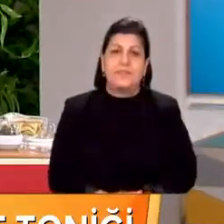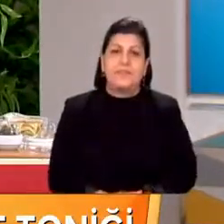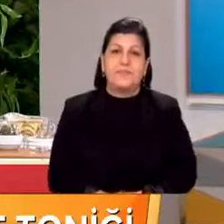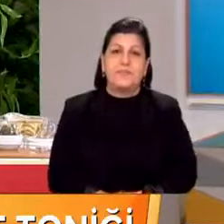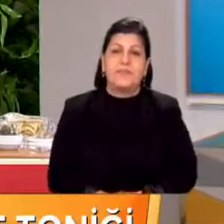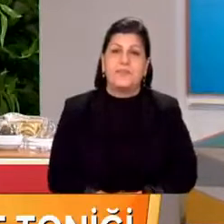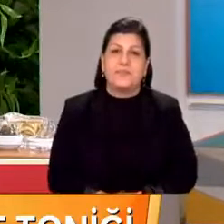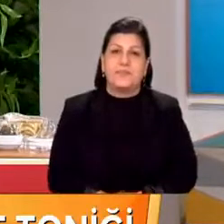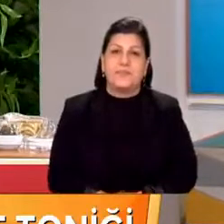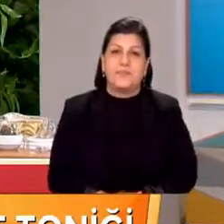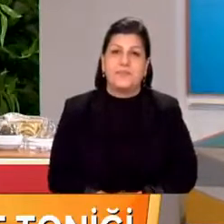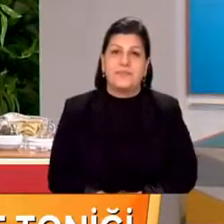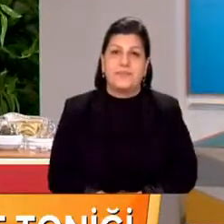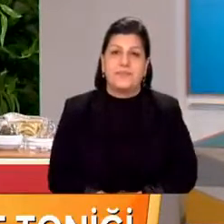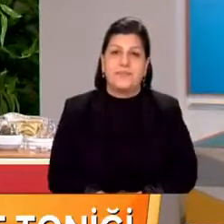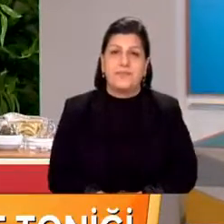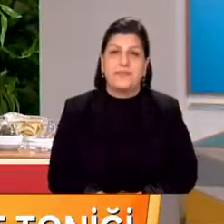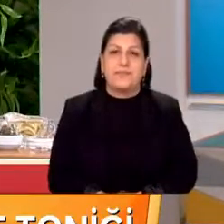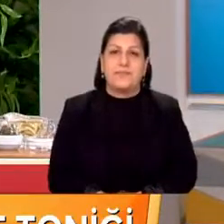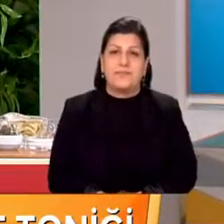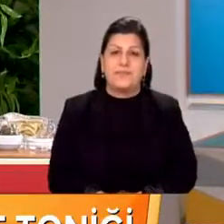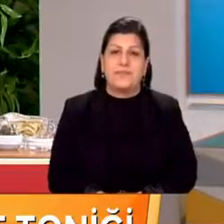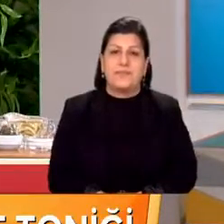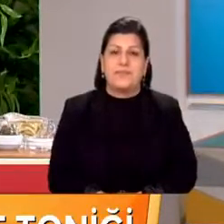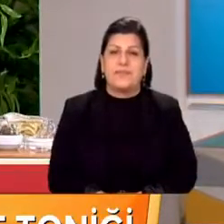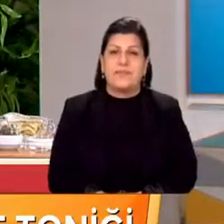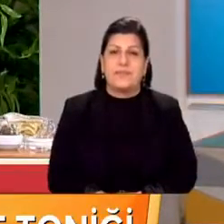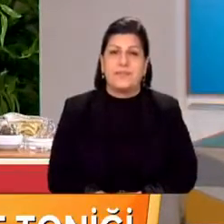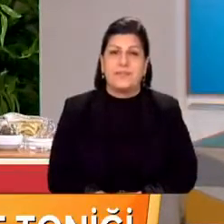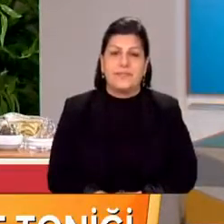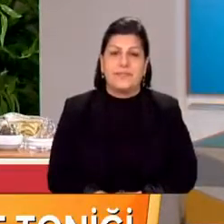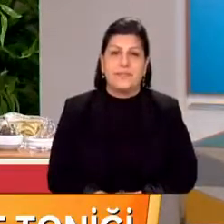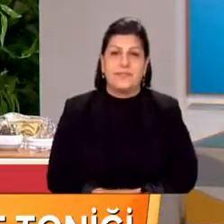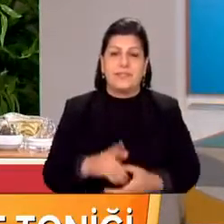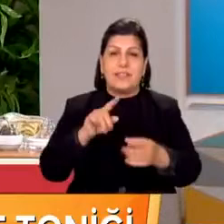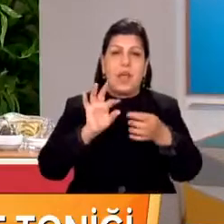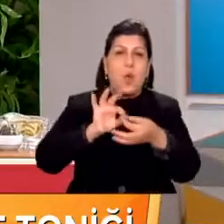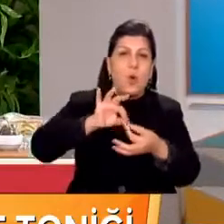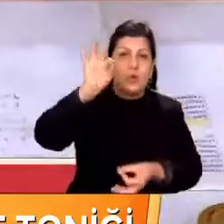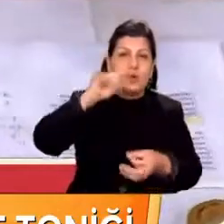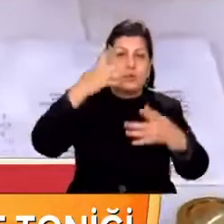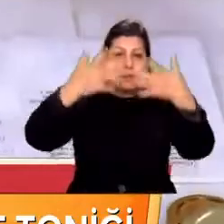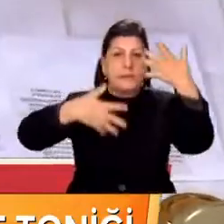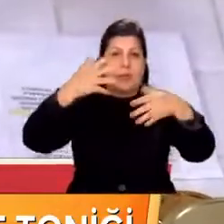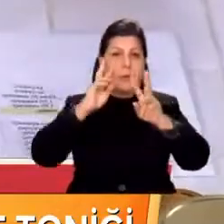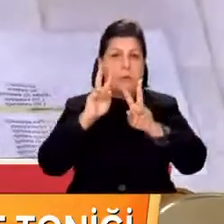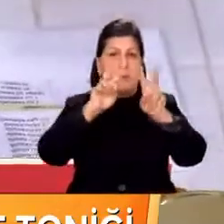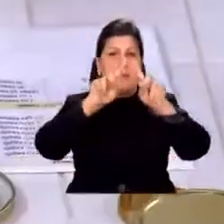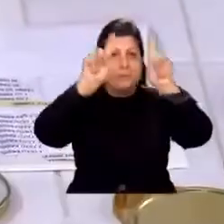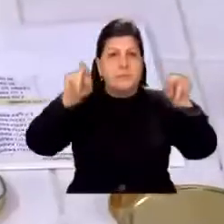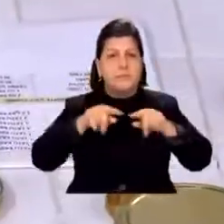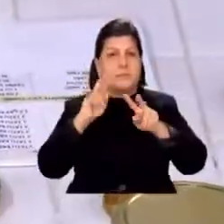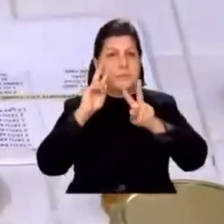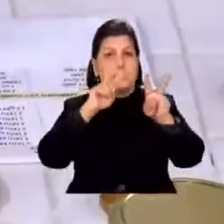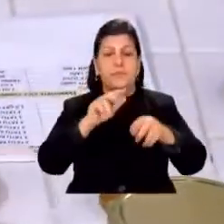Tamam, şöyle ben bir o zaman size... Tamam, ben erkek gücü belli oldu. Ölçüler gene ekranda var diye ölçü söylemiyorum ben.